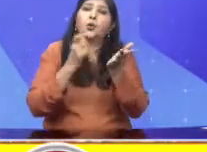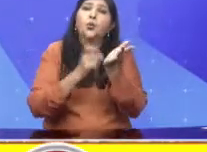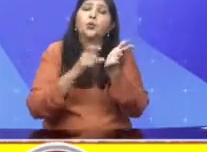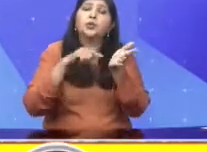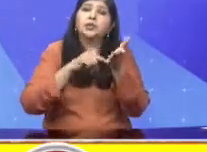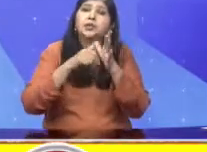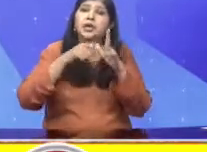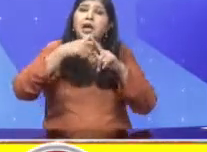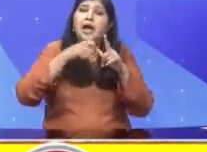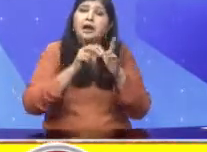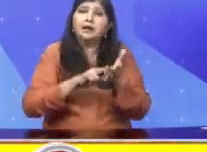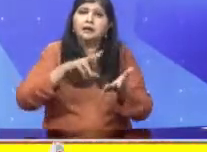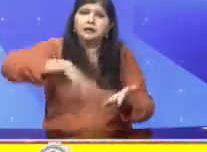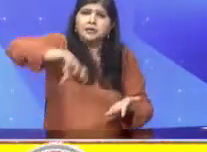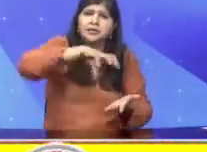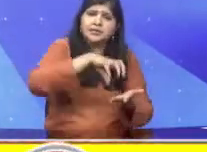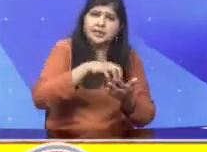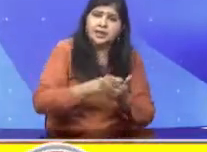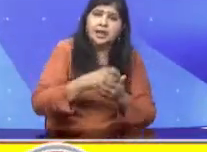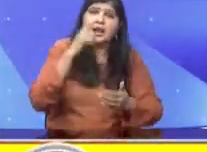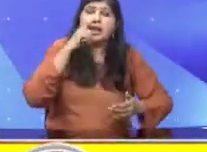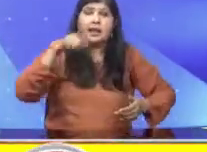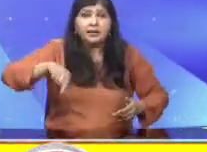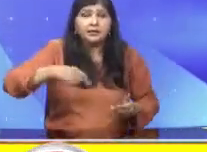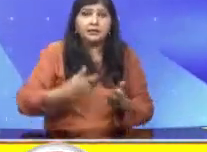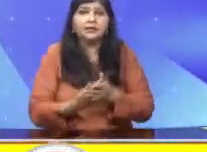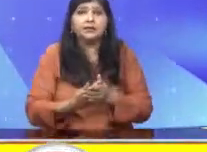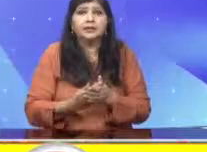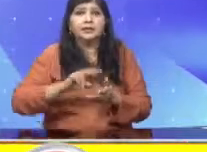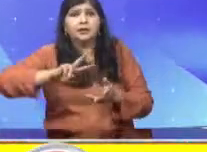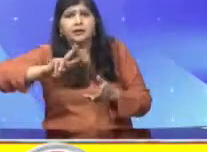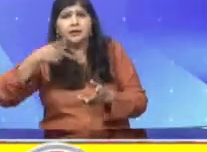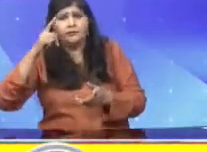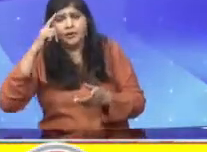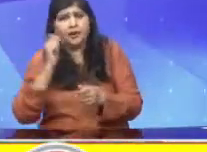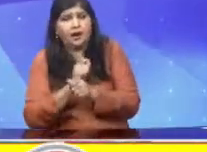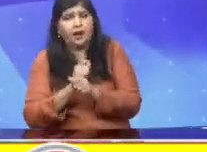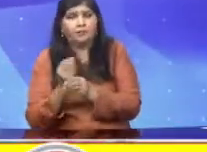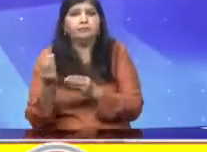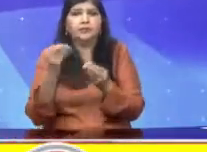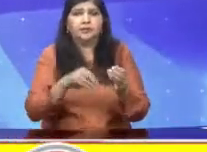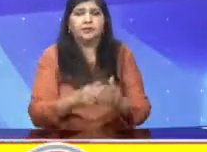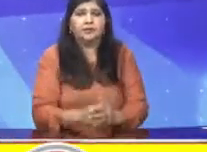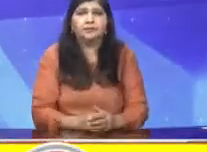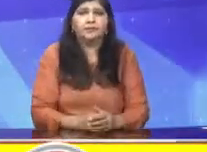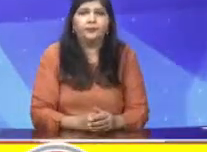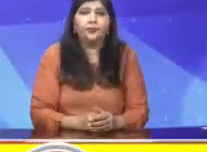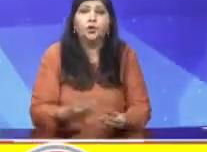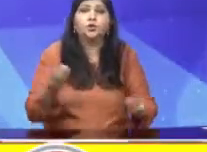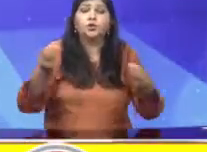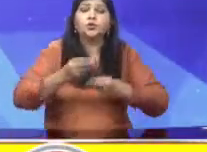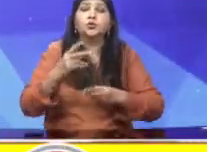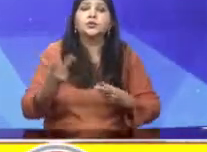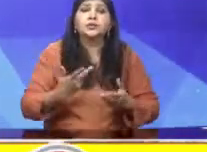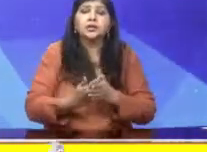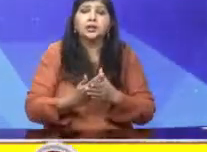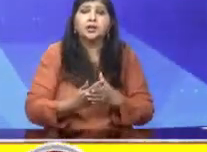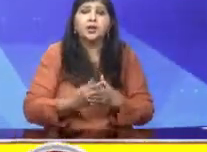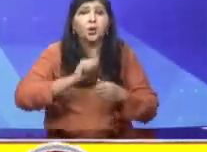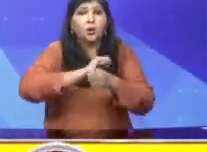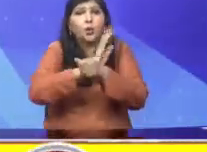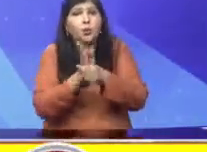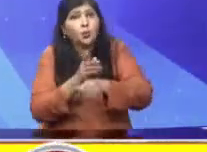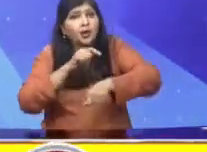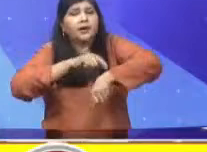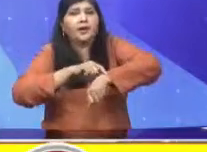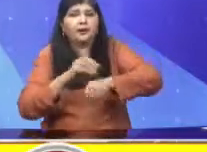दक्षिन कंड़ जिलों में महिला यह अनूठा कार्य कर रही है। यह शुरुआद भी कोरोना